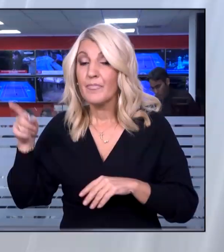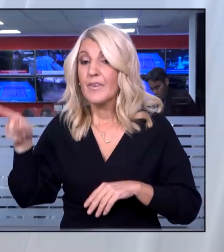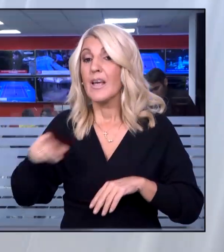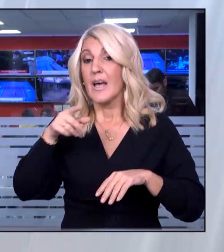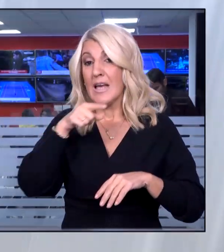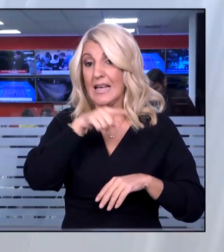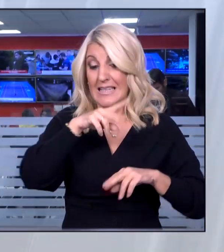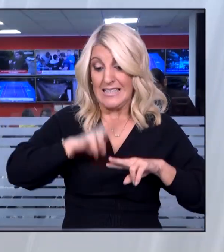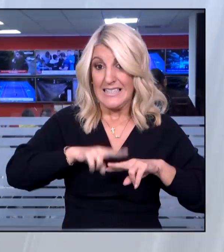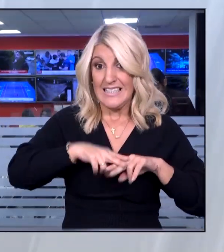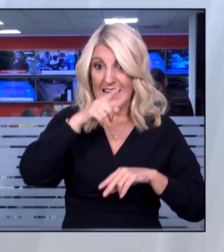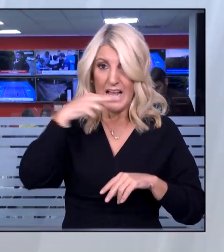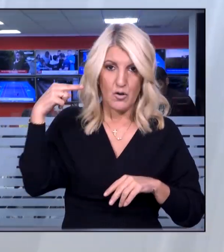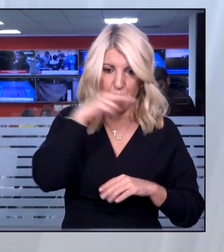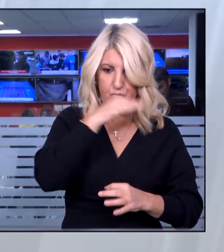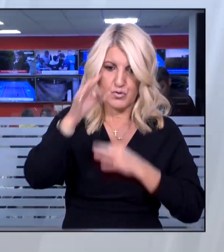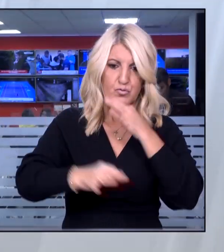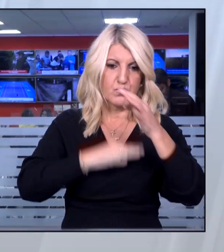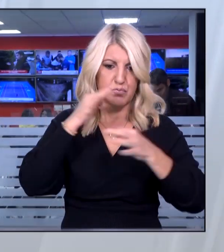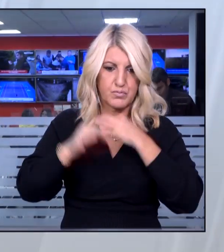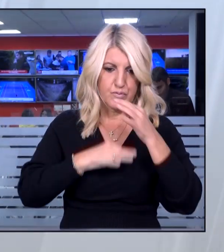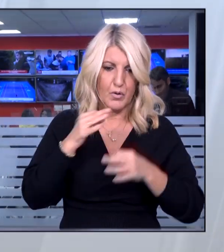πρωθυπουργός στέλνει το δικό του μήνυμα.